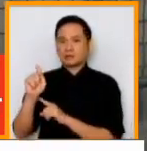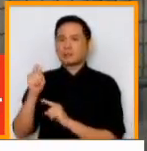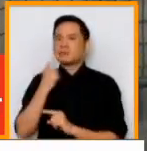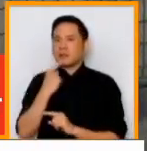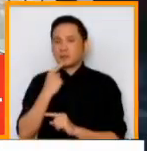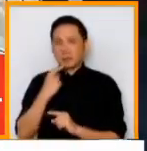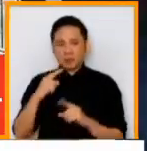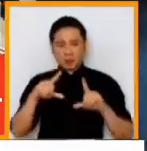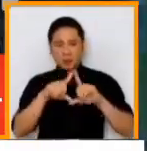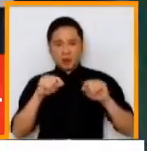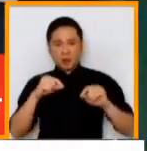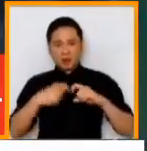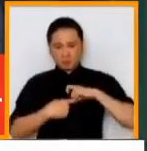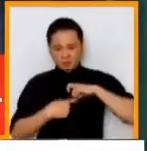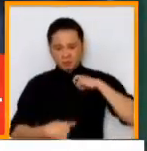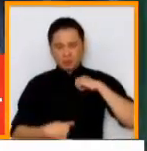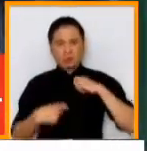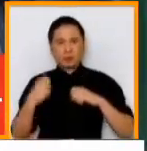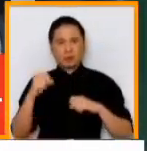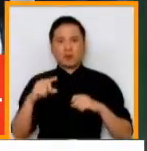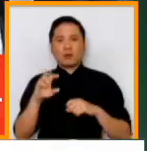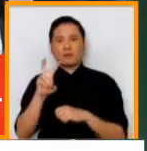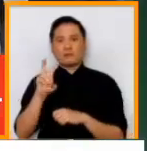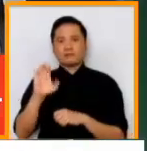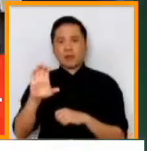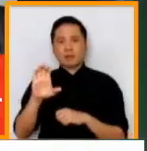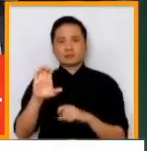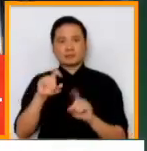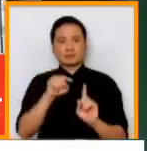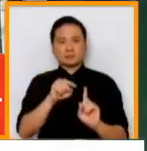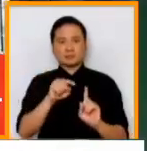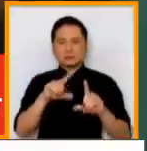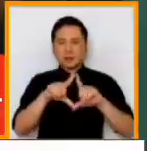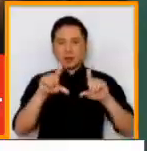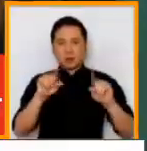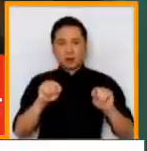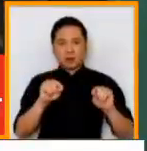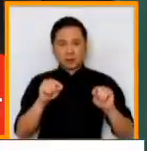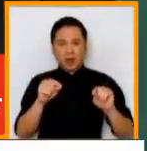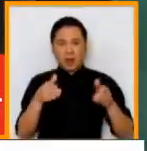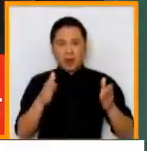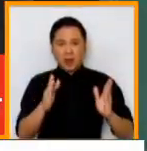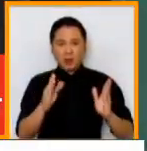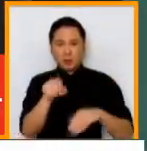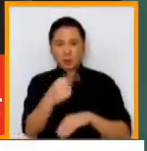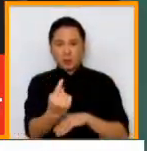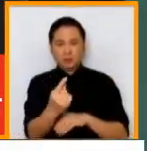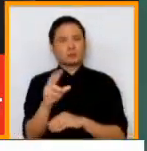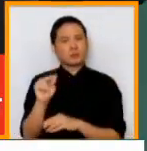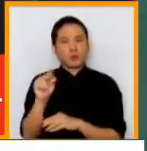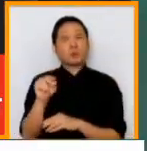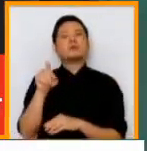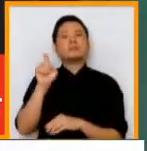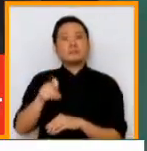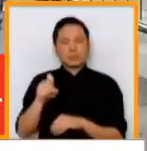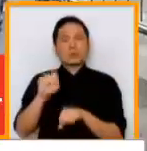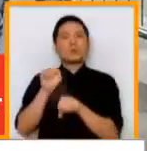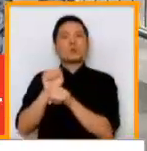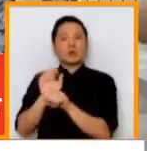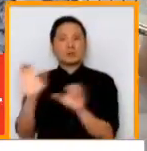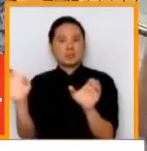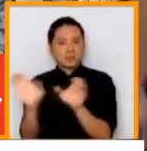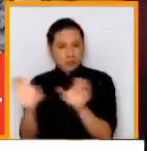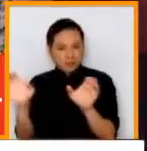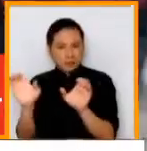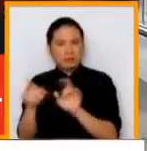card lang ang ipapakita para patunayan na ang pasahero ay apor. Kailangan talaga ng ID ng pinagtatrabahuan o Certificate of Employment doon